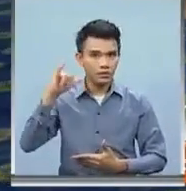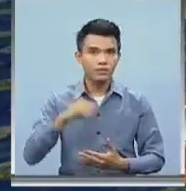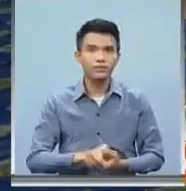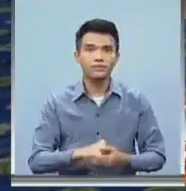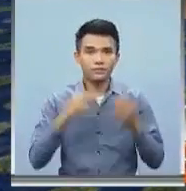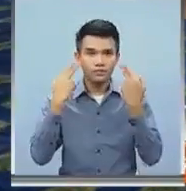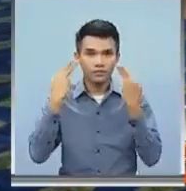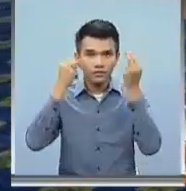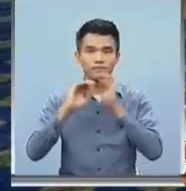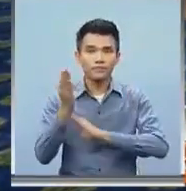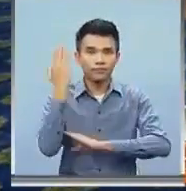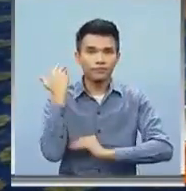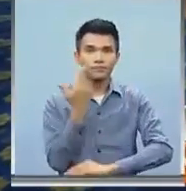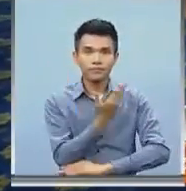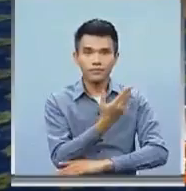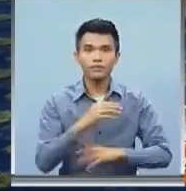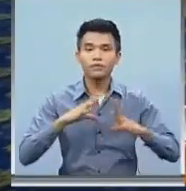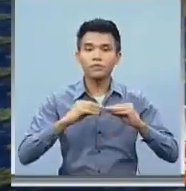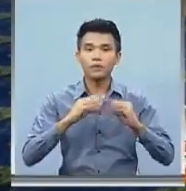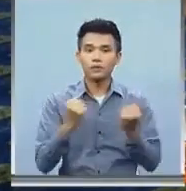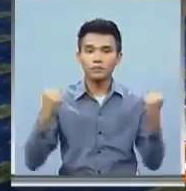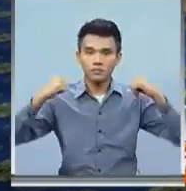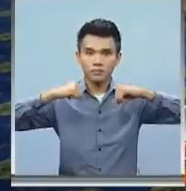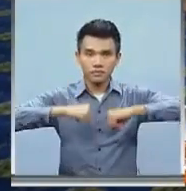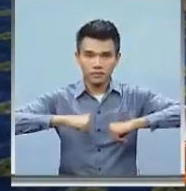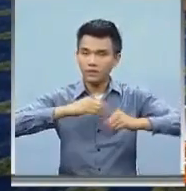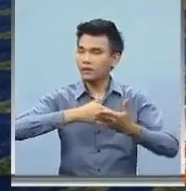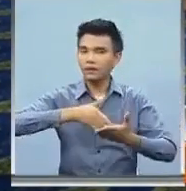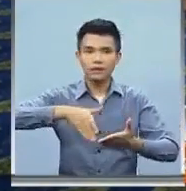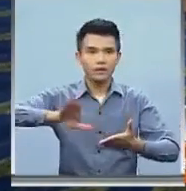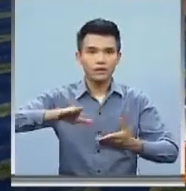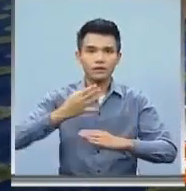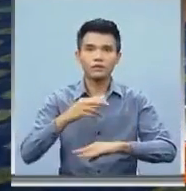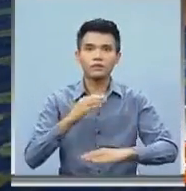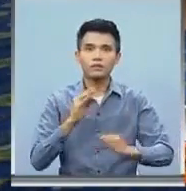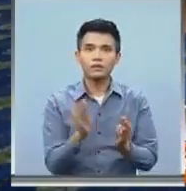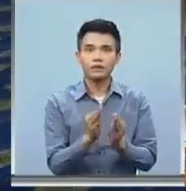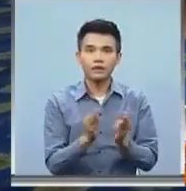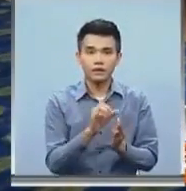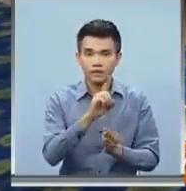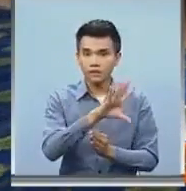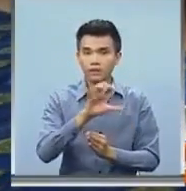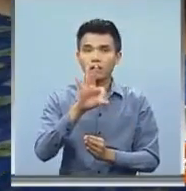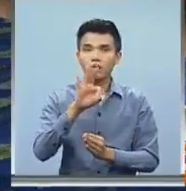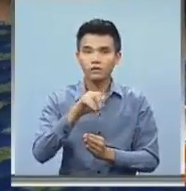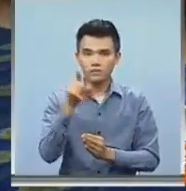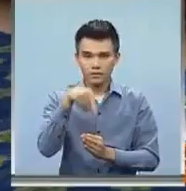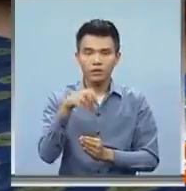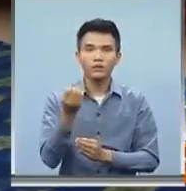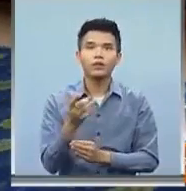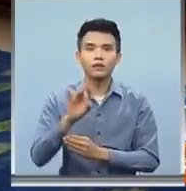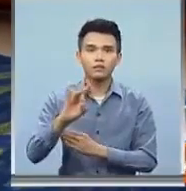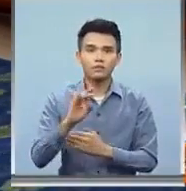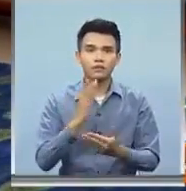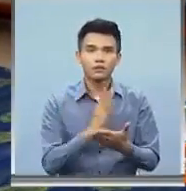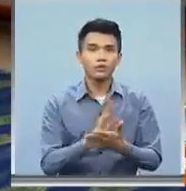ายกรัฐมนตรีที่ประชุมนั้นมีมติถอดถอนด้วยคะแนน190ต่อ18งดออกเสียง